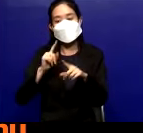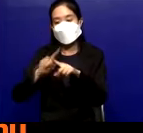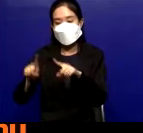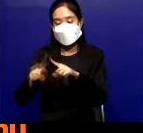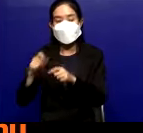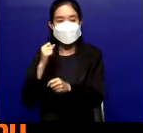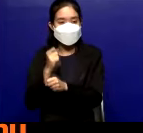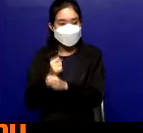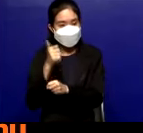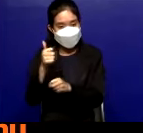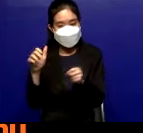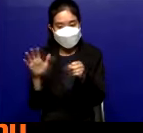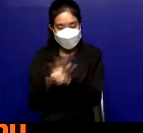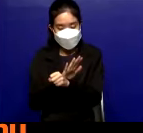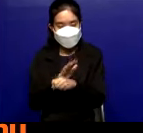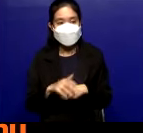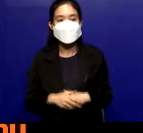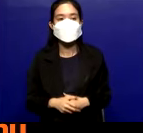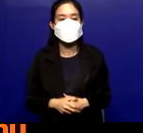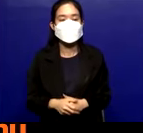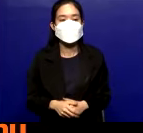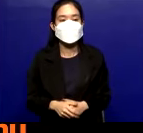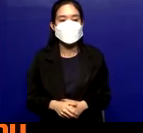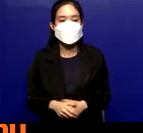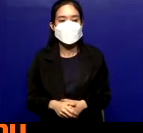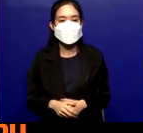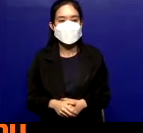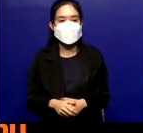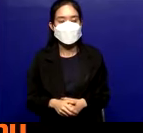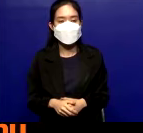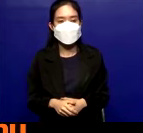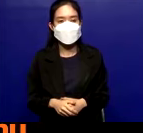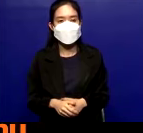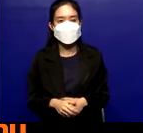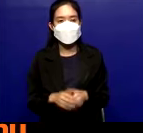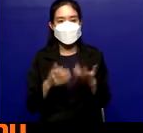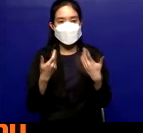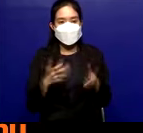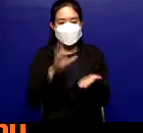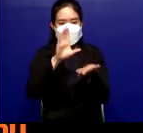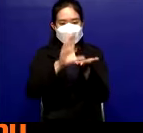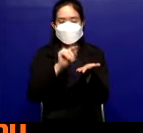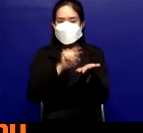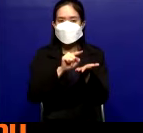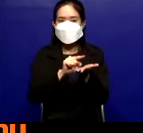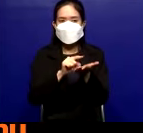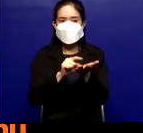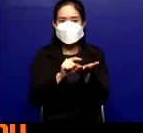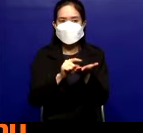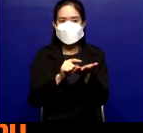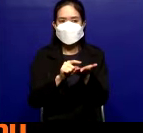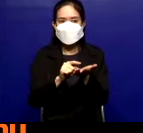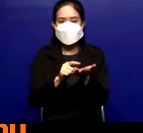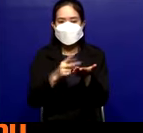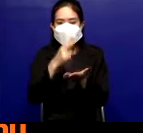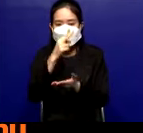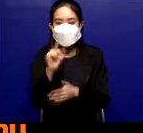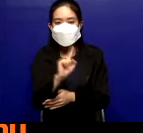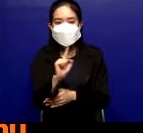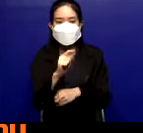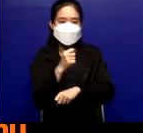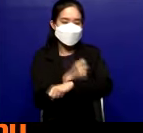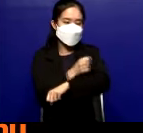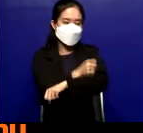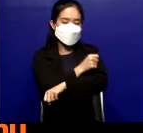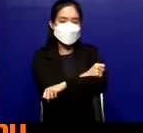ยค่ะลำดับต่อมาค่ะท่านประธานคือตัดงบสวัสดิการแรงงานและแน่นอนค่ะดิฉันกำลัง